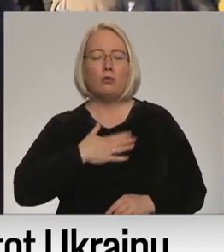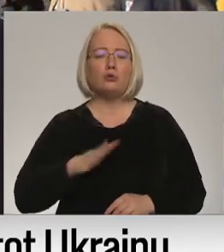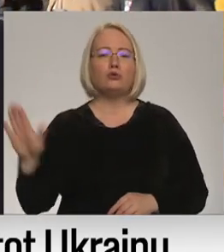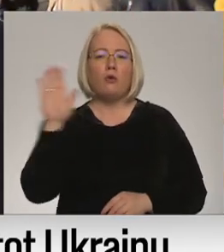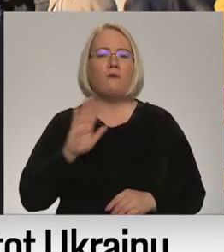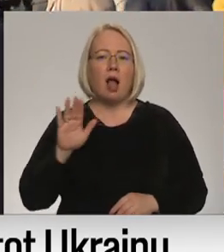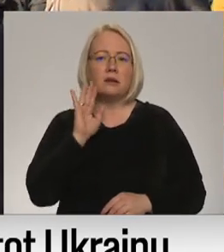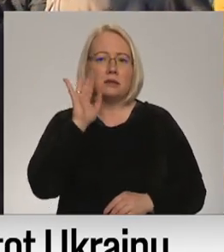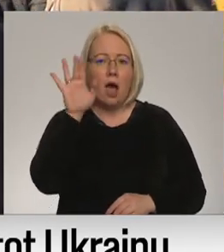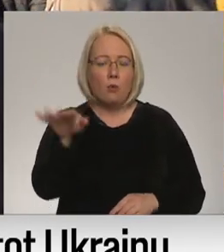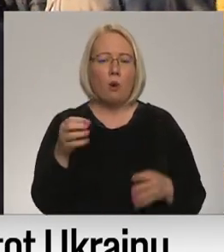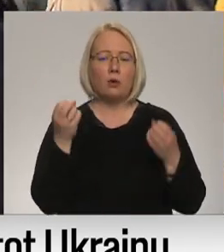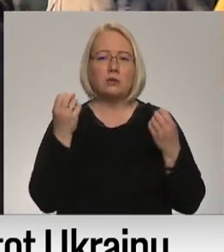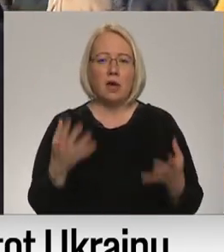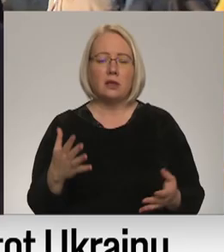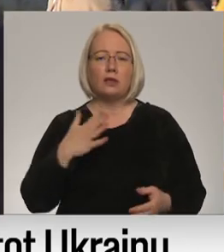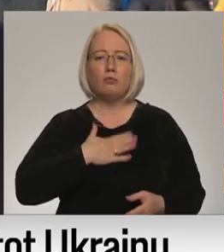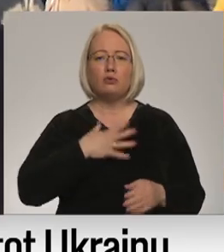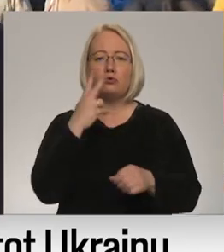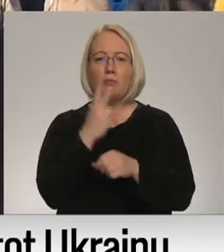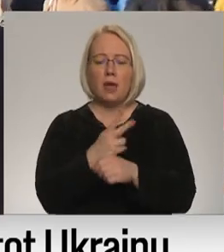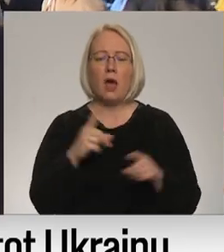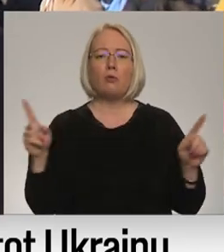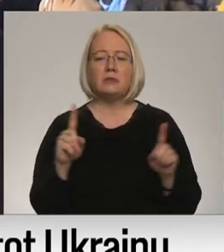un skaidrs, ka mūsu pienākums ir